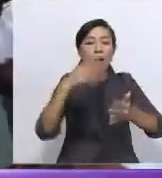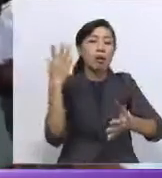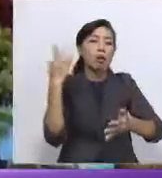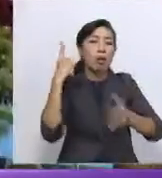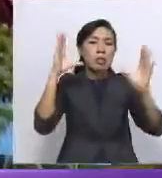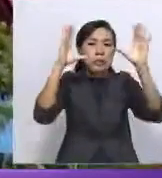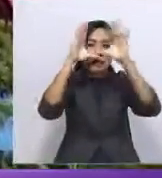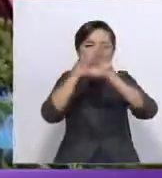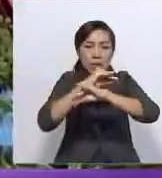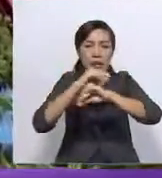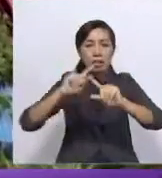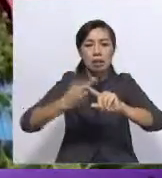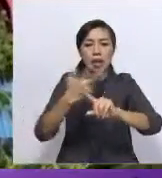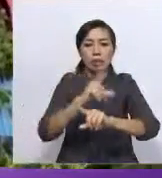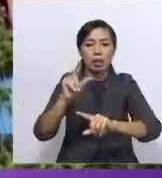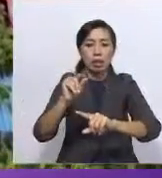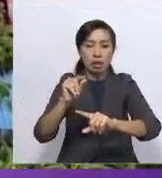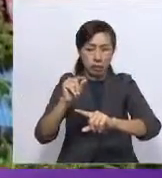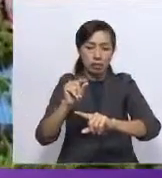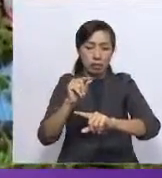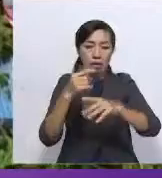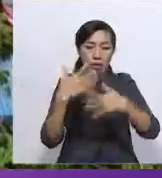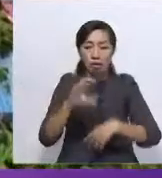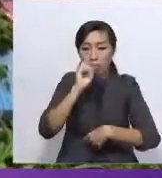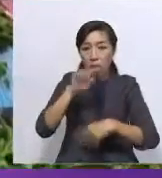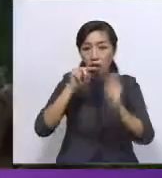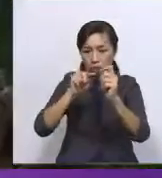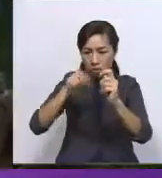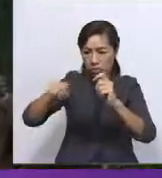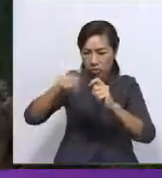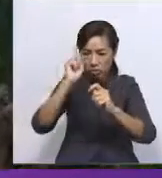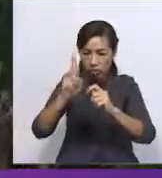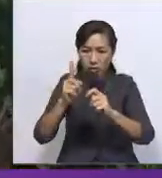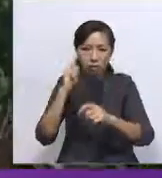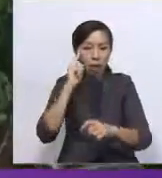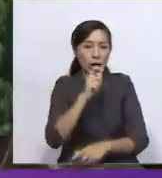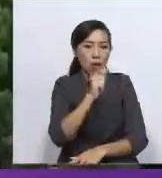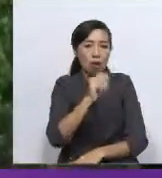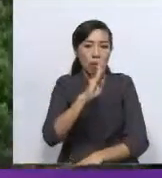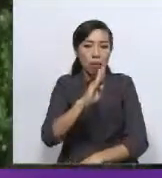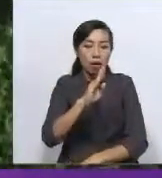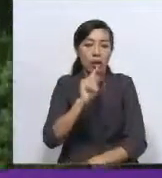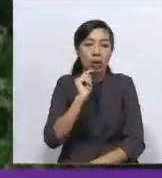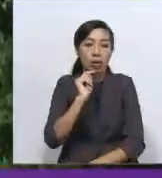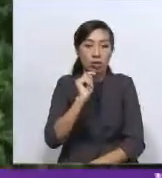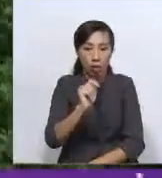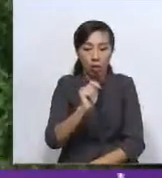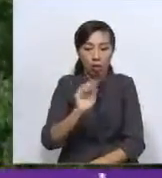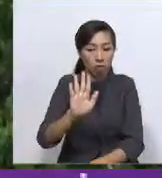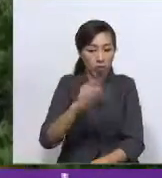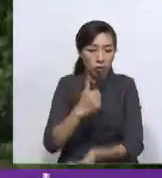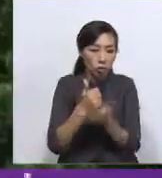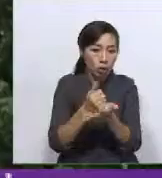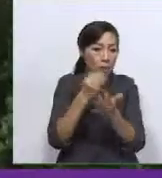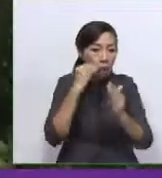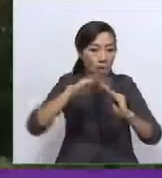างดึกของวันที่20มีนาคมเราได้มีการกำชับให้ทางอำเภอมอบหมายให้องค์การบริหารส่วนตำบลในพื้นที่ช่วย